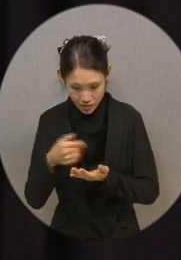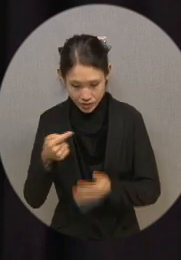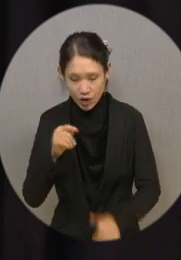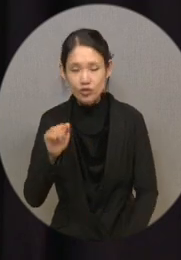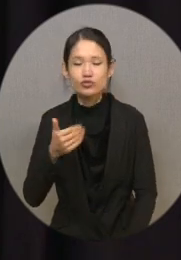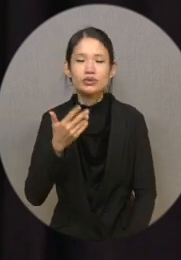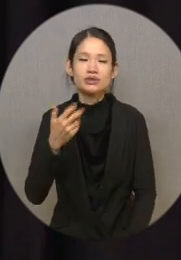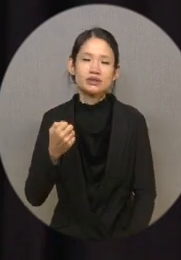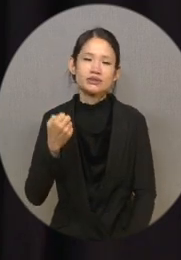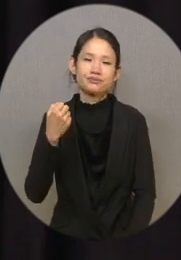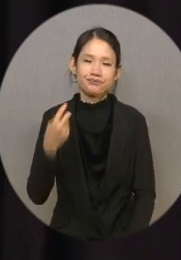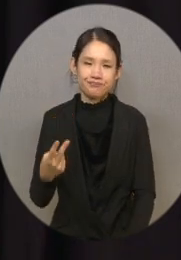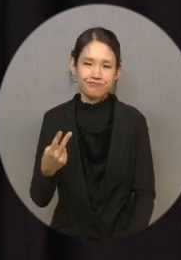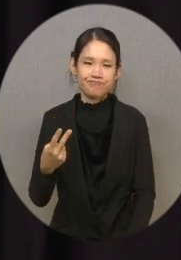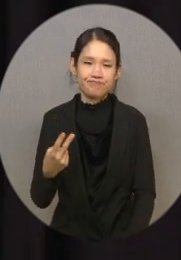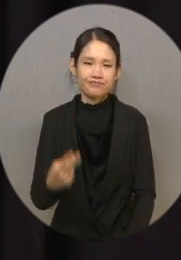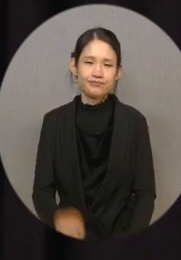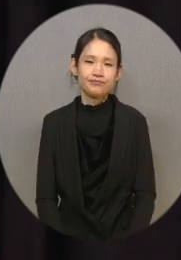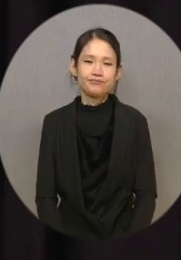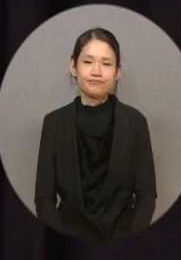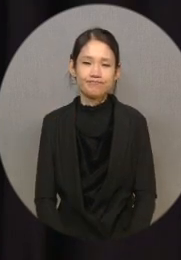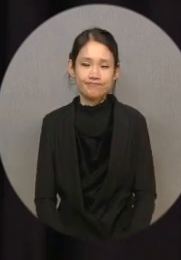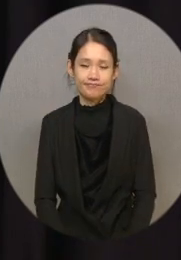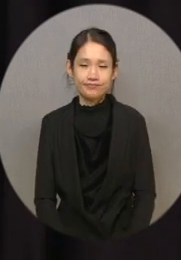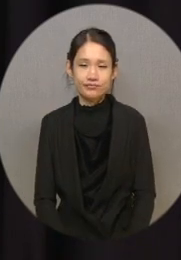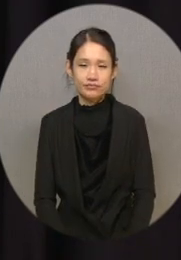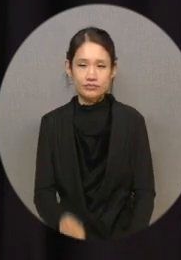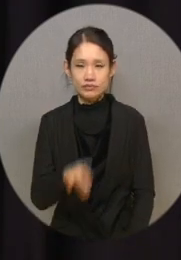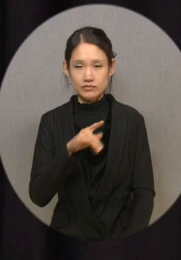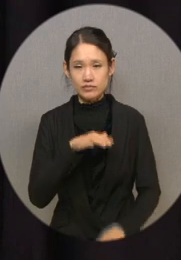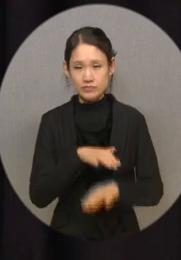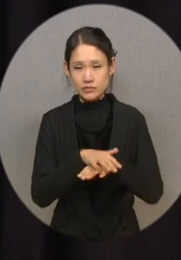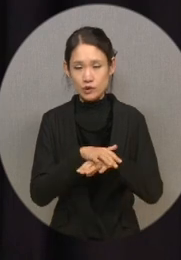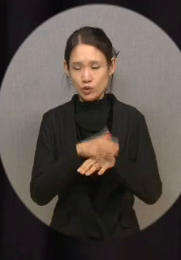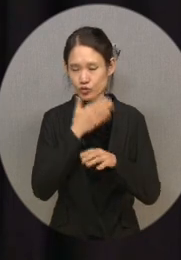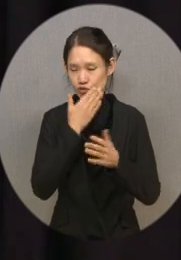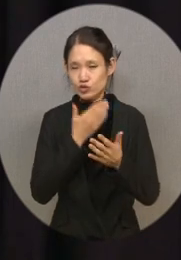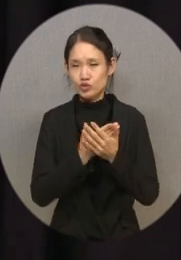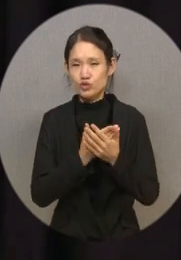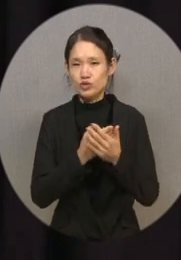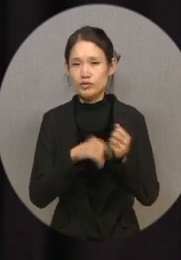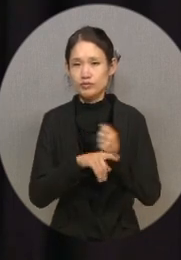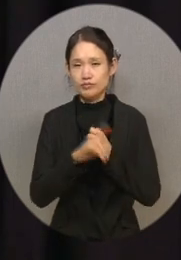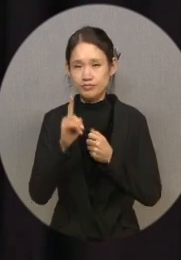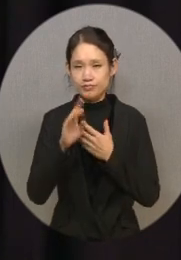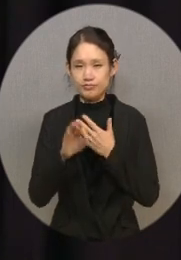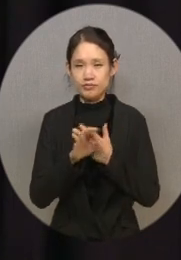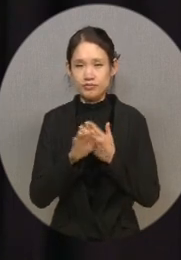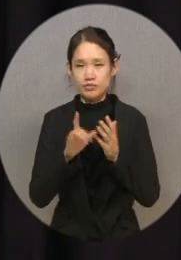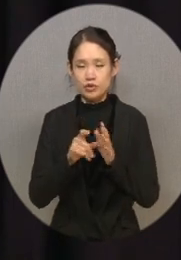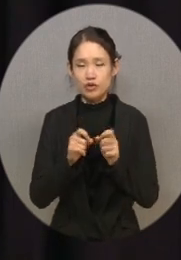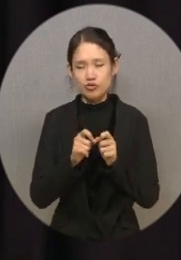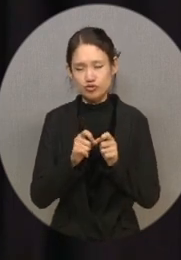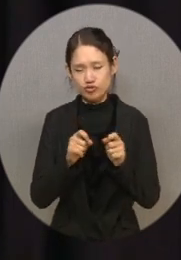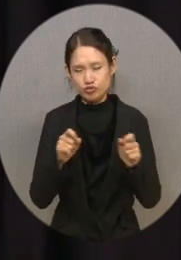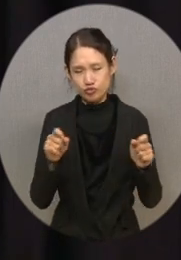거지요. 그러고 저희 조직이 중요한 거는 그동안